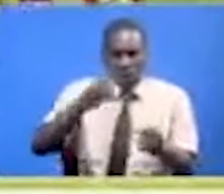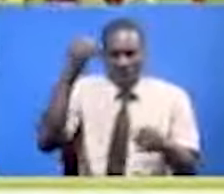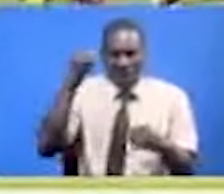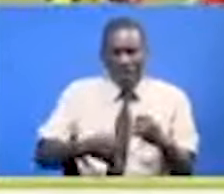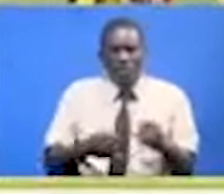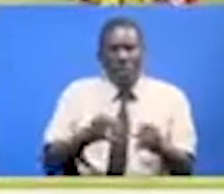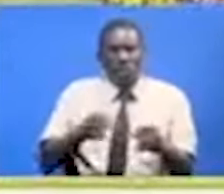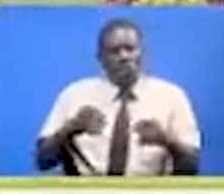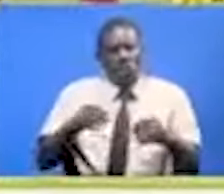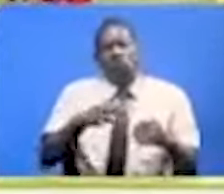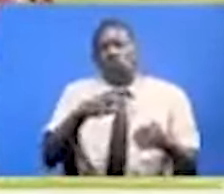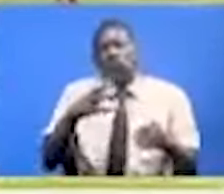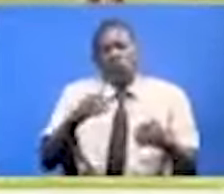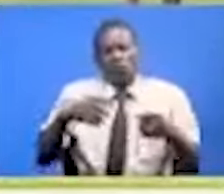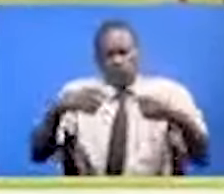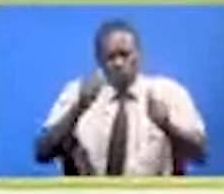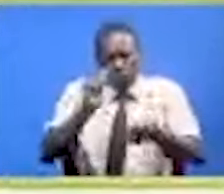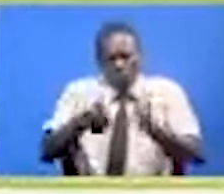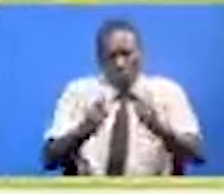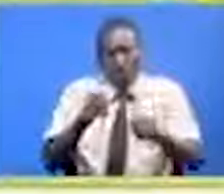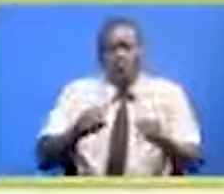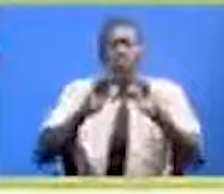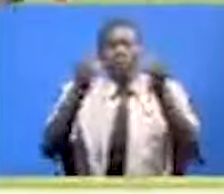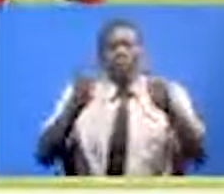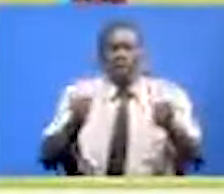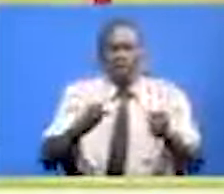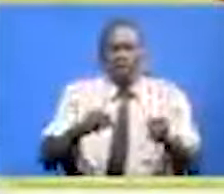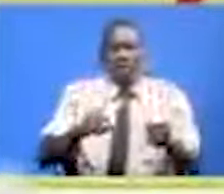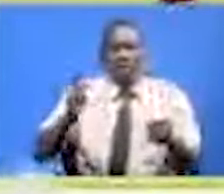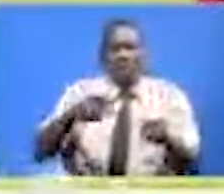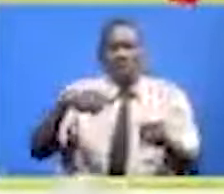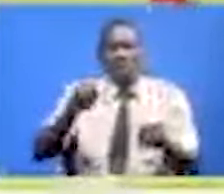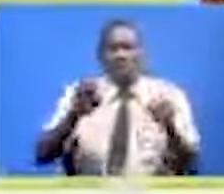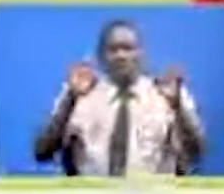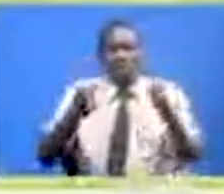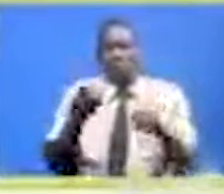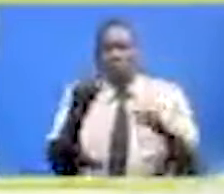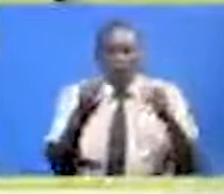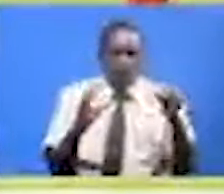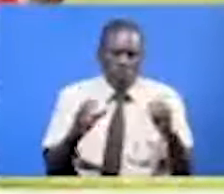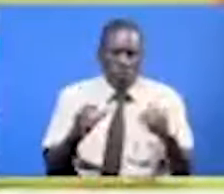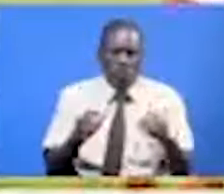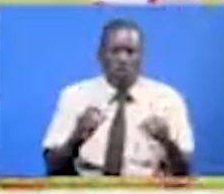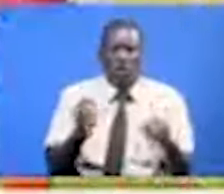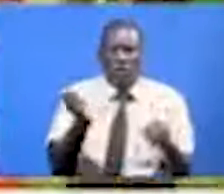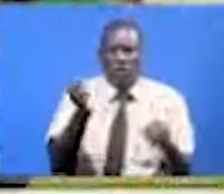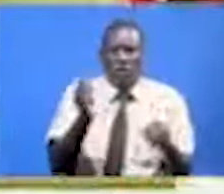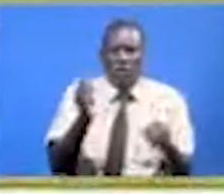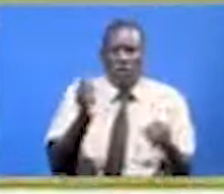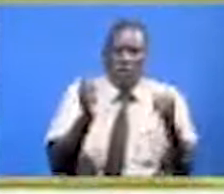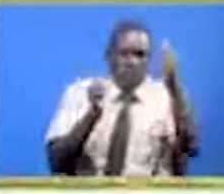ya kufuzu kombe la dunia. Junior Starlets ilishinda Ethiopia jumla mabao 3-0 katika uwanja wa Ulinzi Sports Complex ndani ya